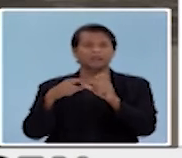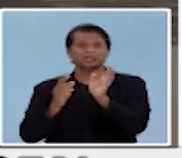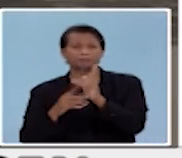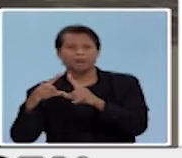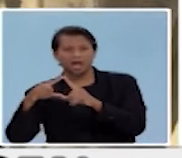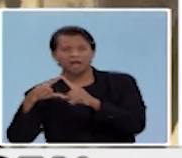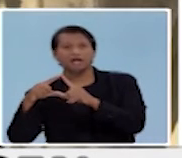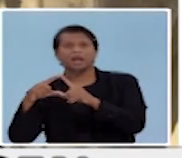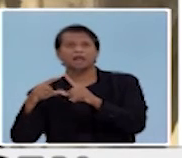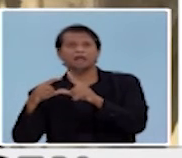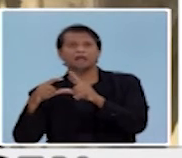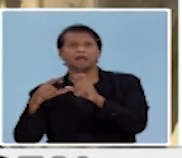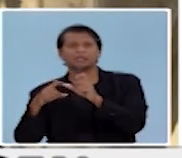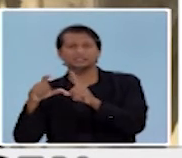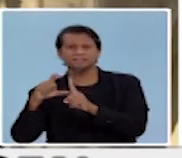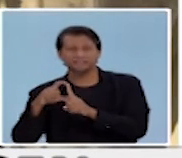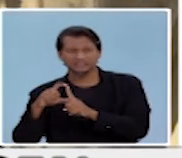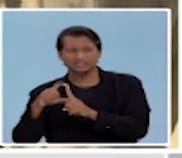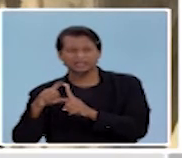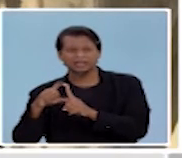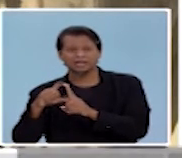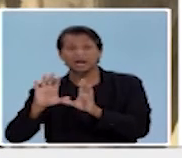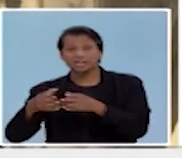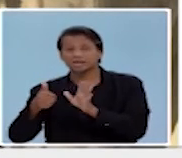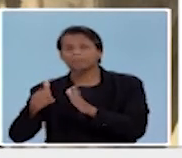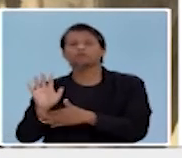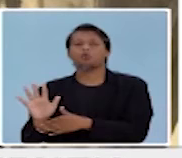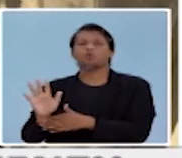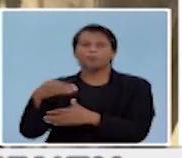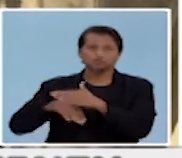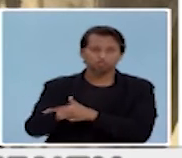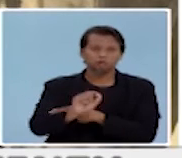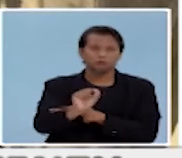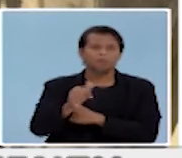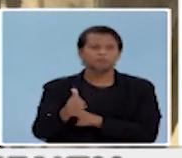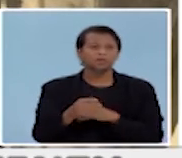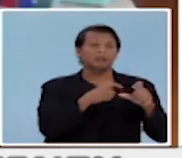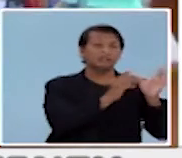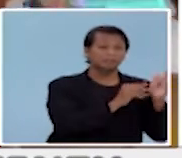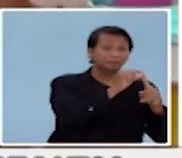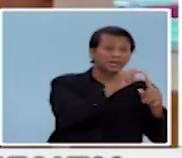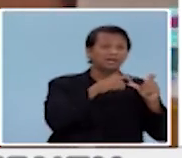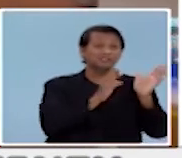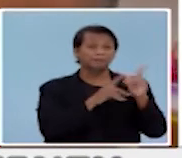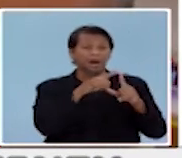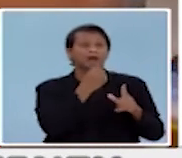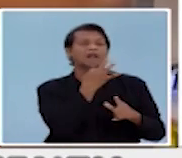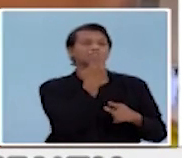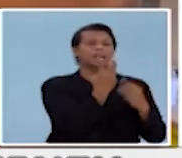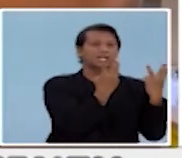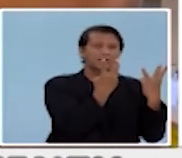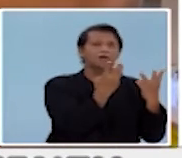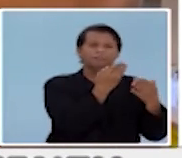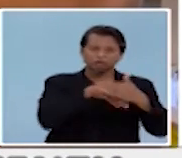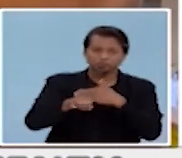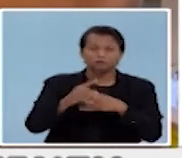6 saja untuk SD SMP dan SMA itu pada kelas 3 aja karena memang untuk menghambat adanya penyebaran